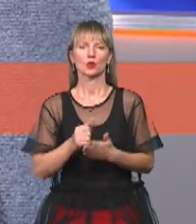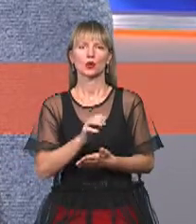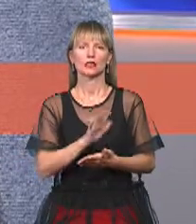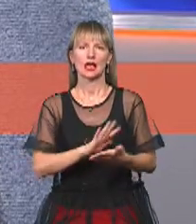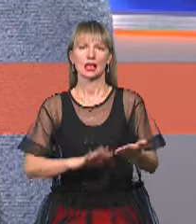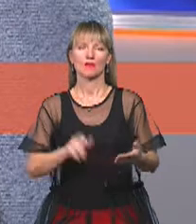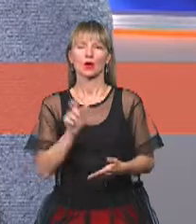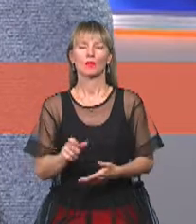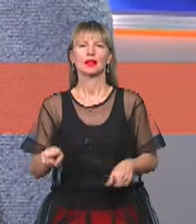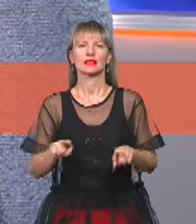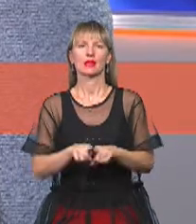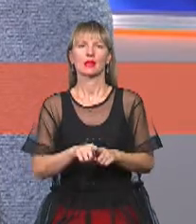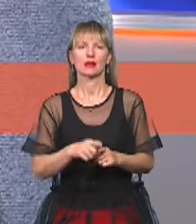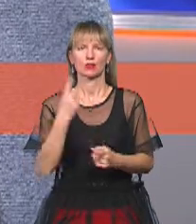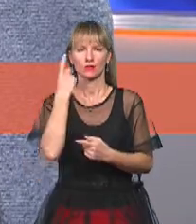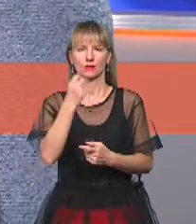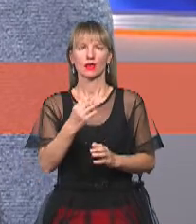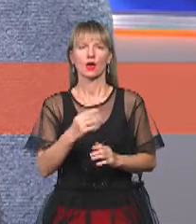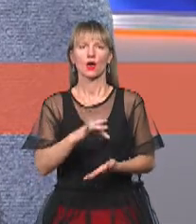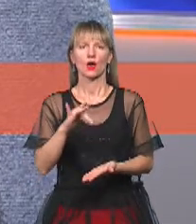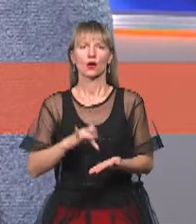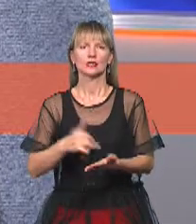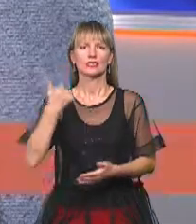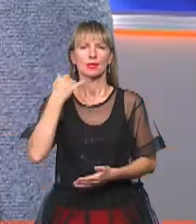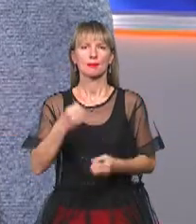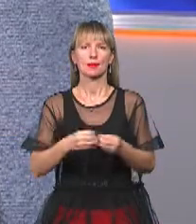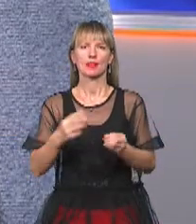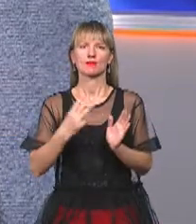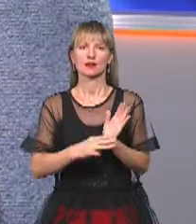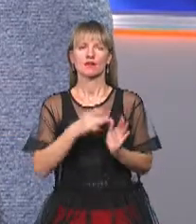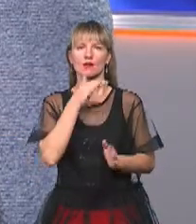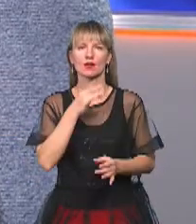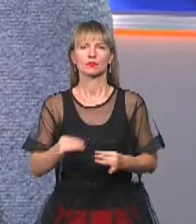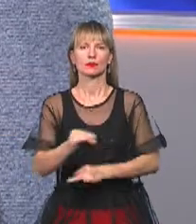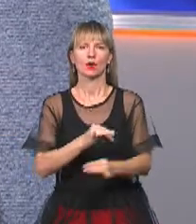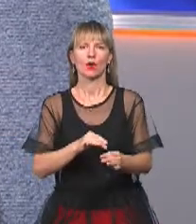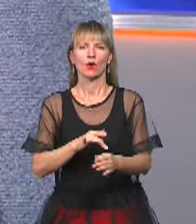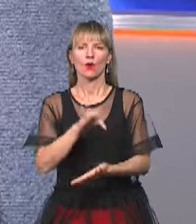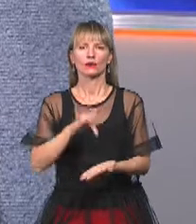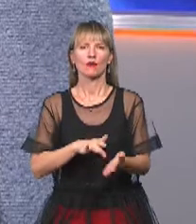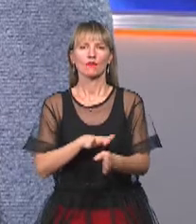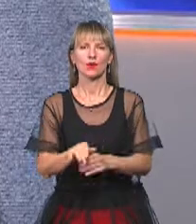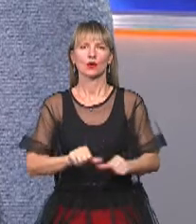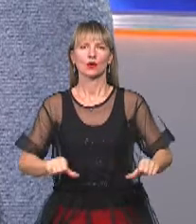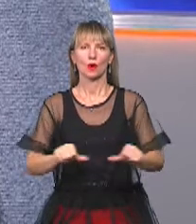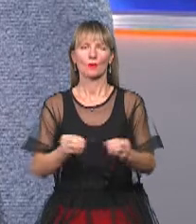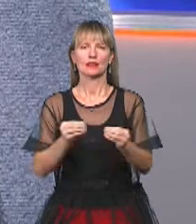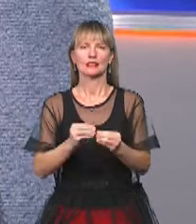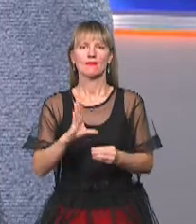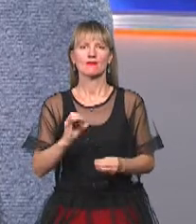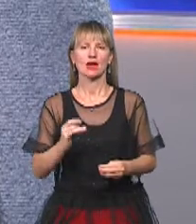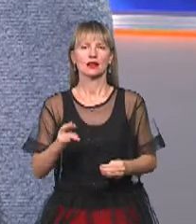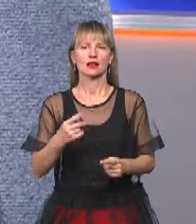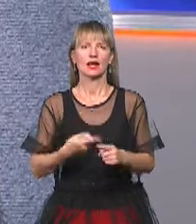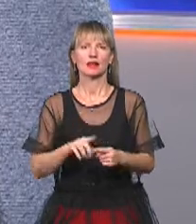оприлюднили міський контактний центр 1580 під час наради у міськвиконкомі 10 вересня. Це були